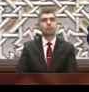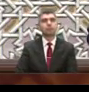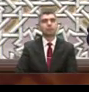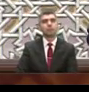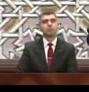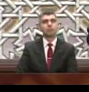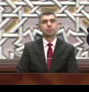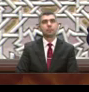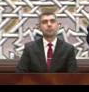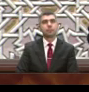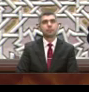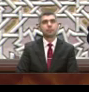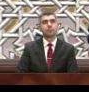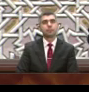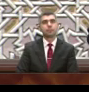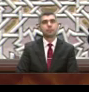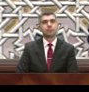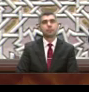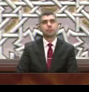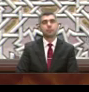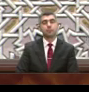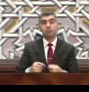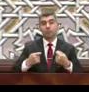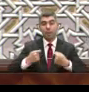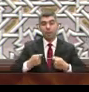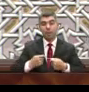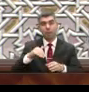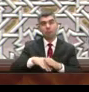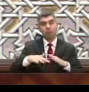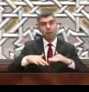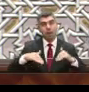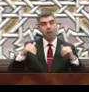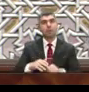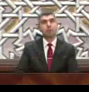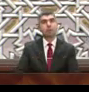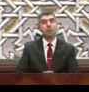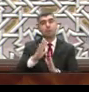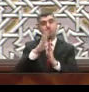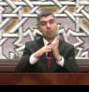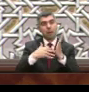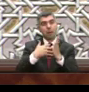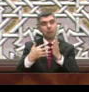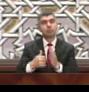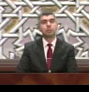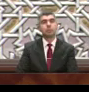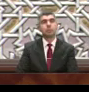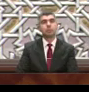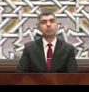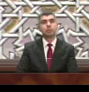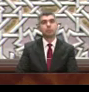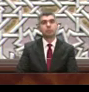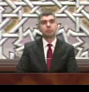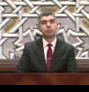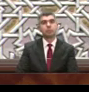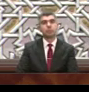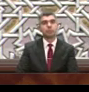نعم، رئاسة المجلس رجحت برمجة هذه،